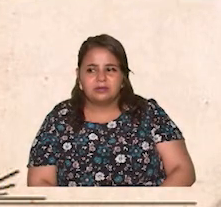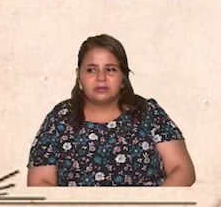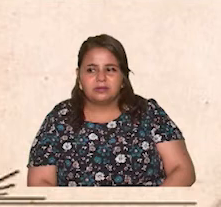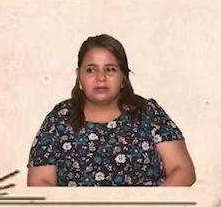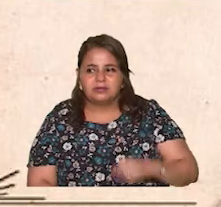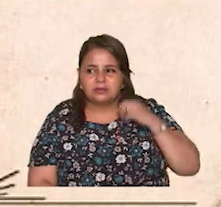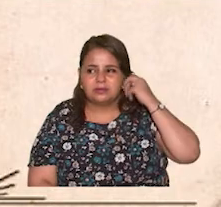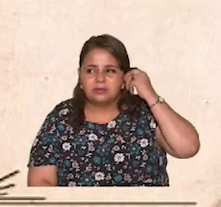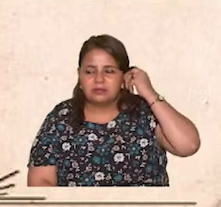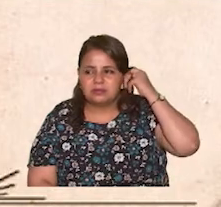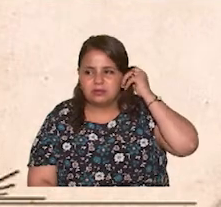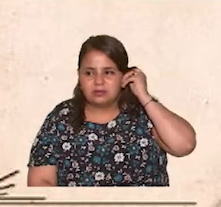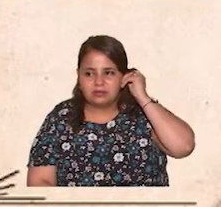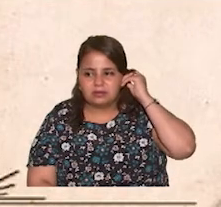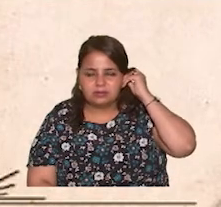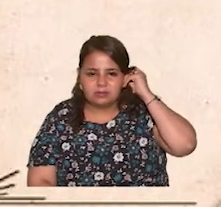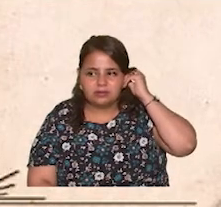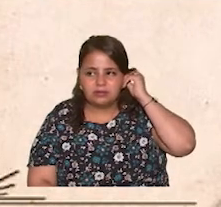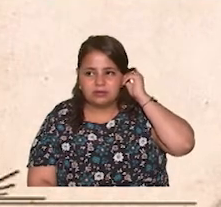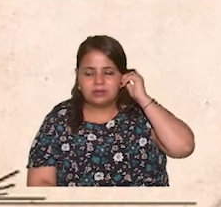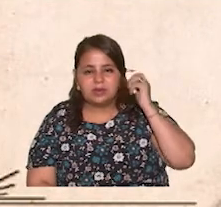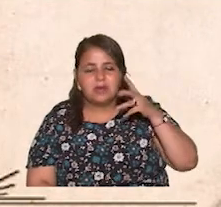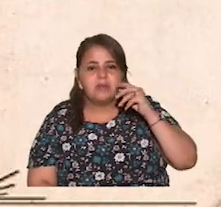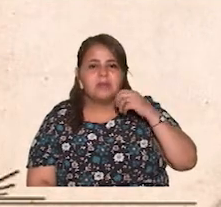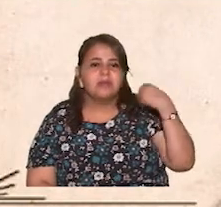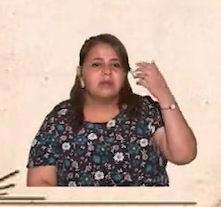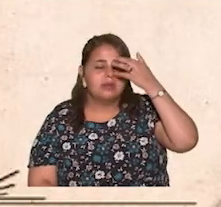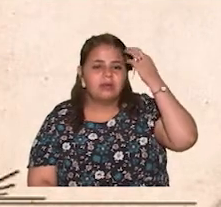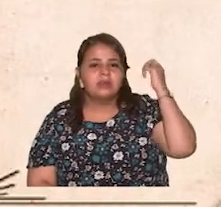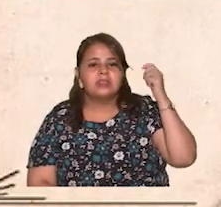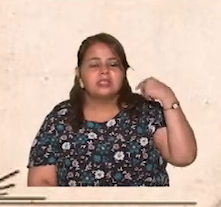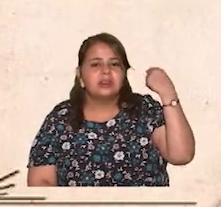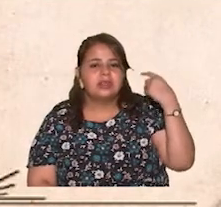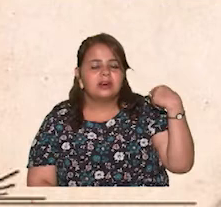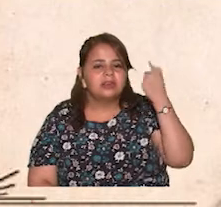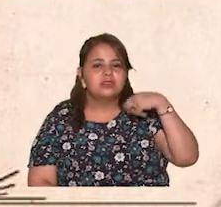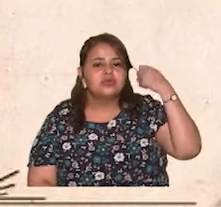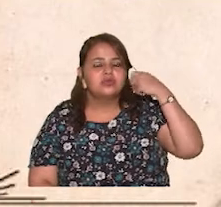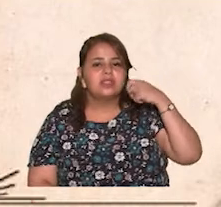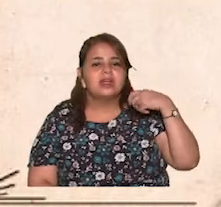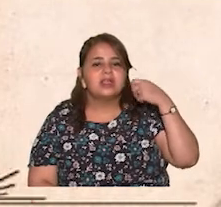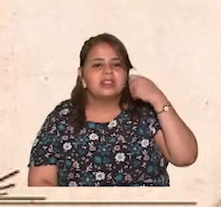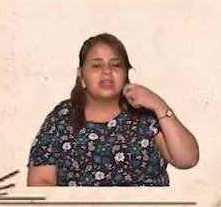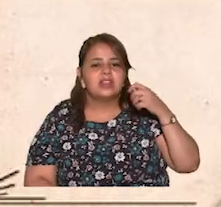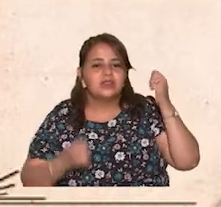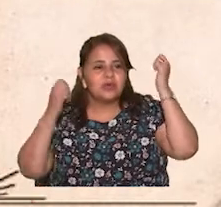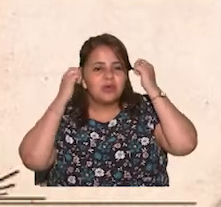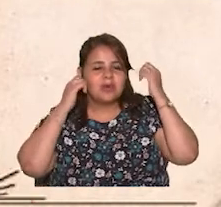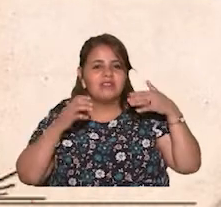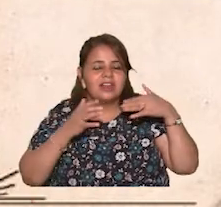مش يتوب شوية ويرجع شوية، زي أنباموس الأسود مريم المصرية، ما سمعناش إنهم بعد ما تابوا رجعوا تاني. صحيح.